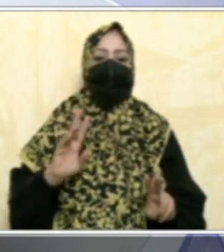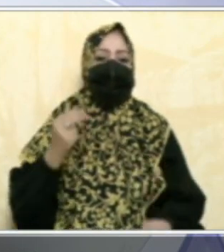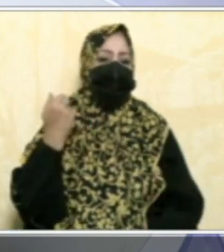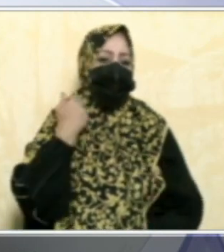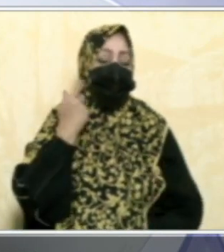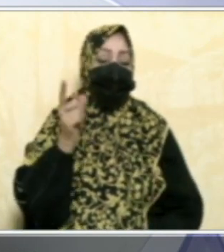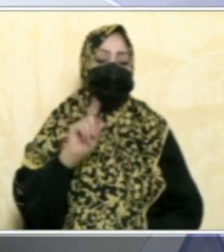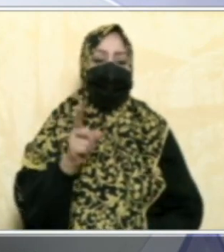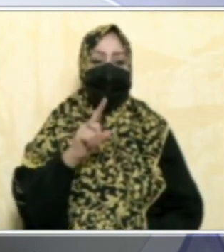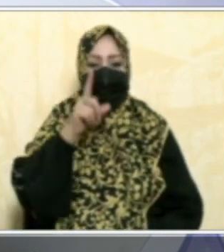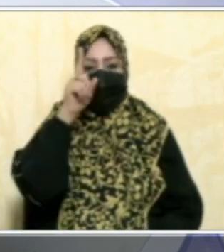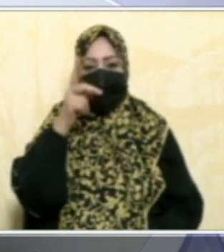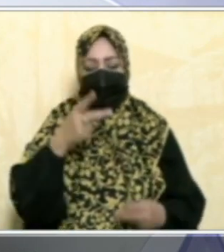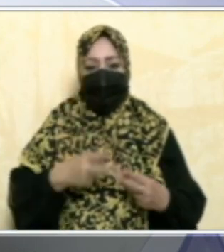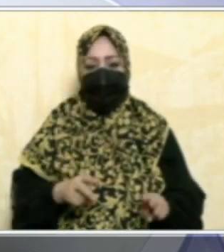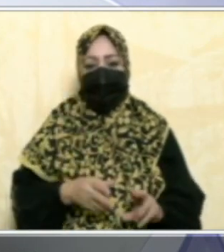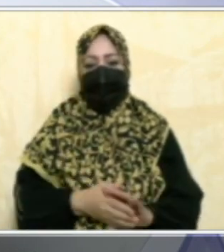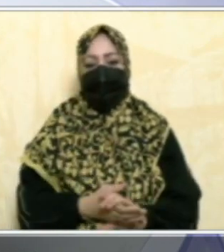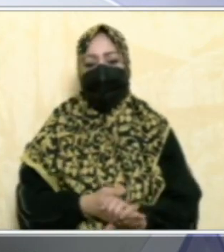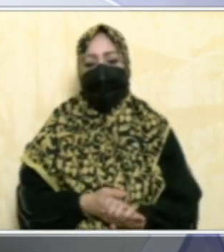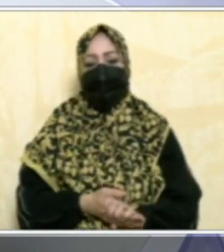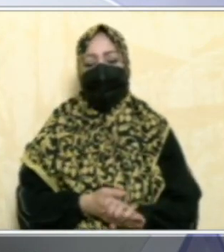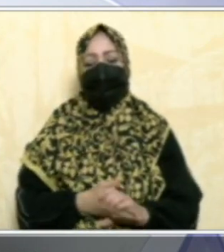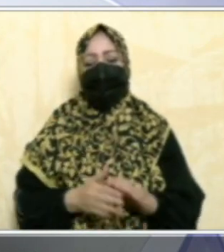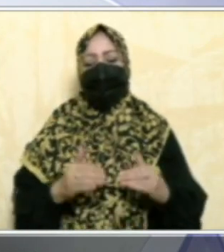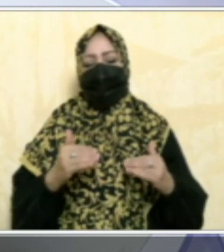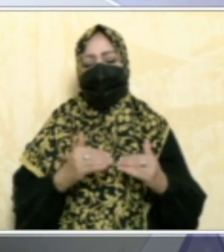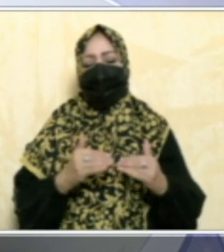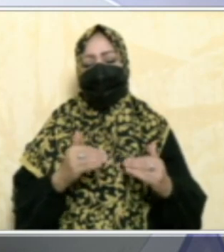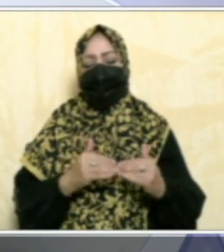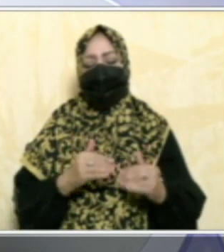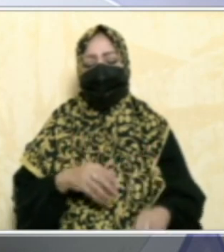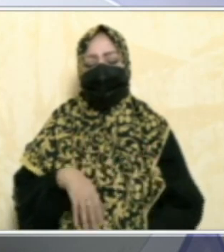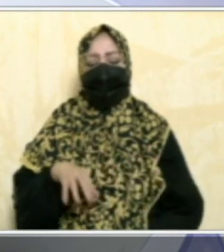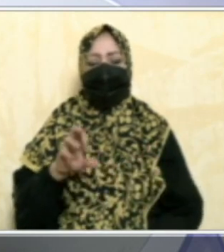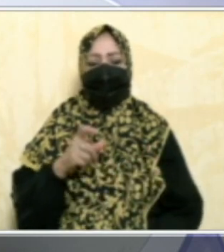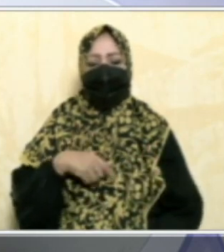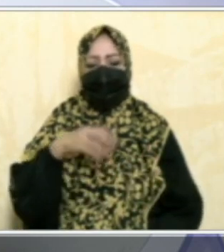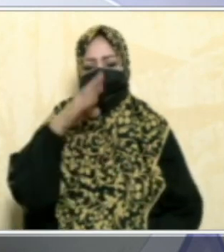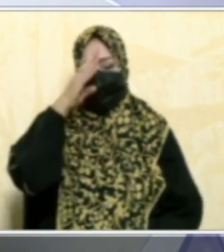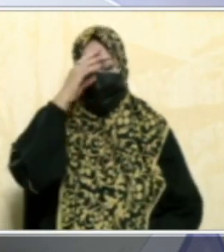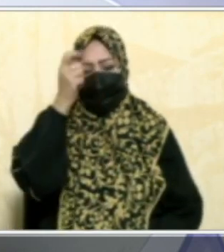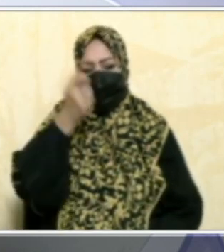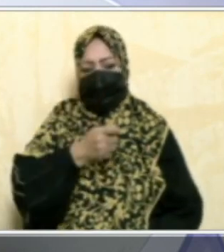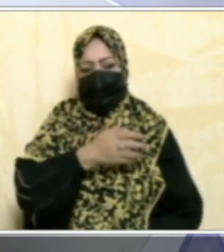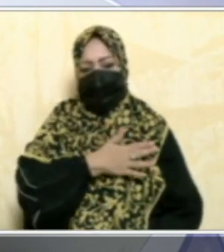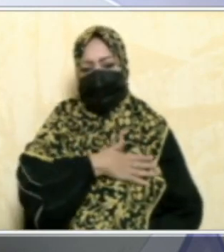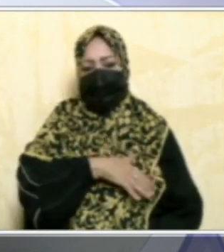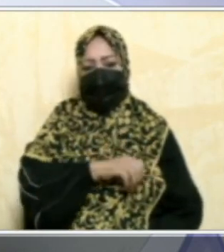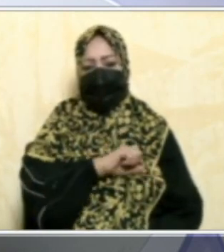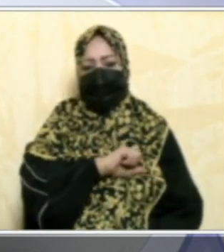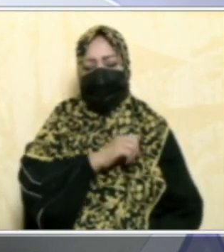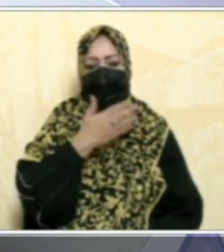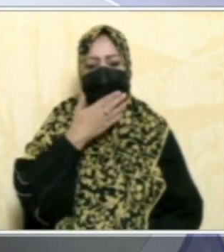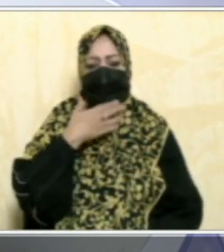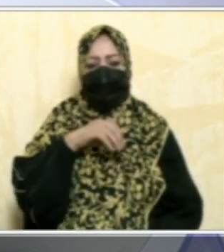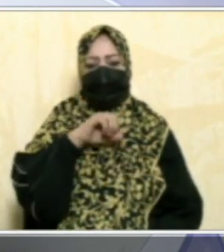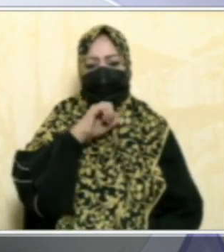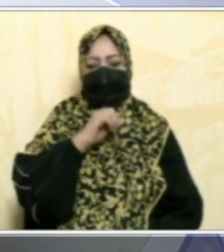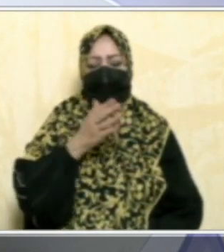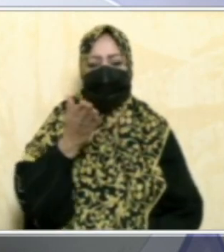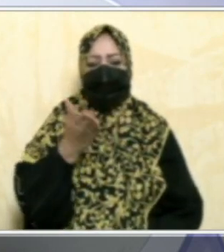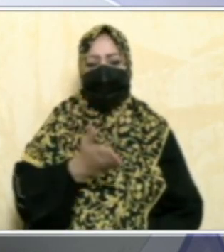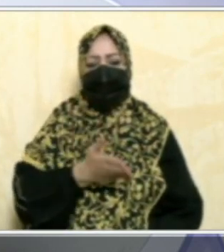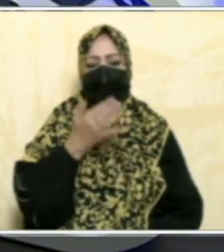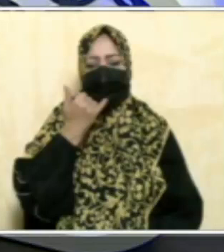المهدي من الجنوب. السلام عليكم شيخ عبد الرحمن. وعليكم السلام ورحمة الله. أخ المهدي تفضل. ربي يحفظك